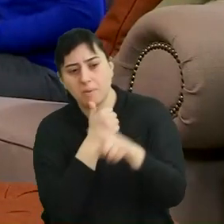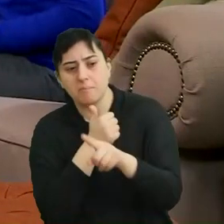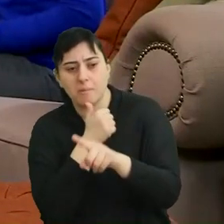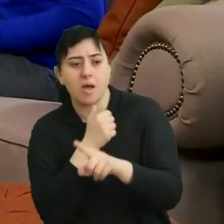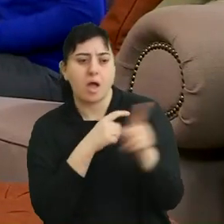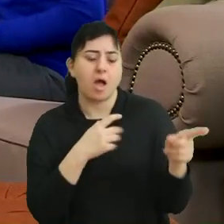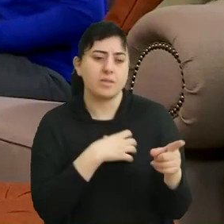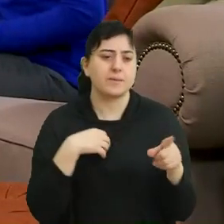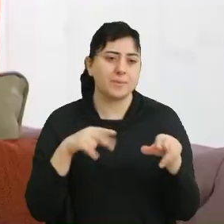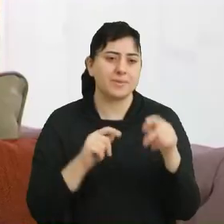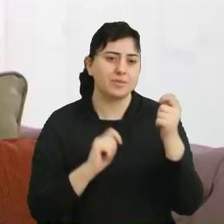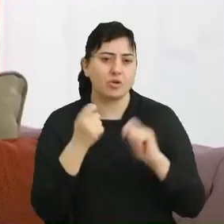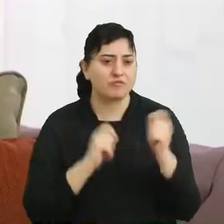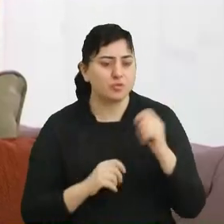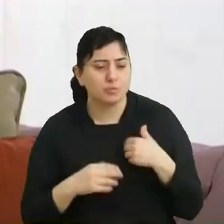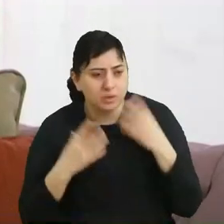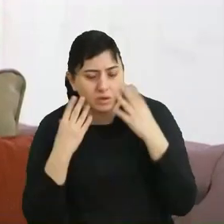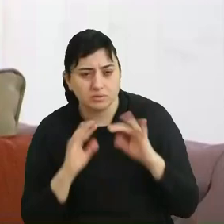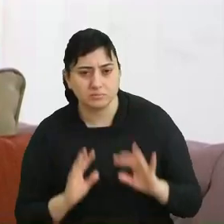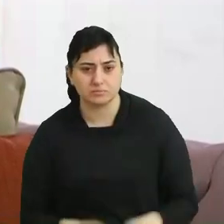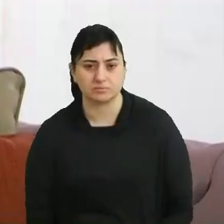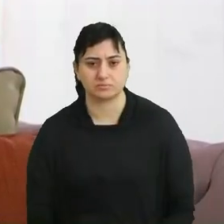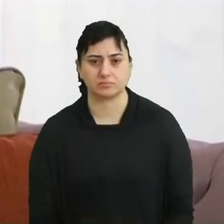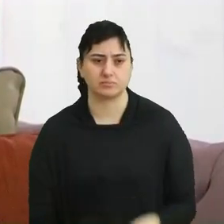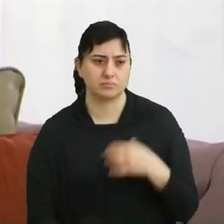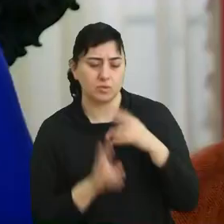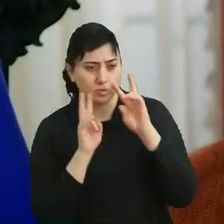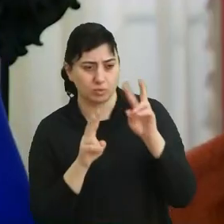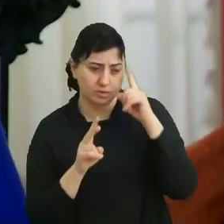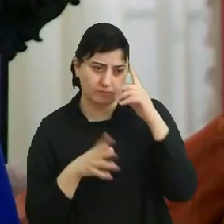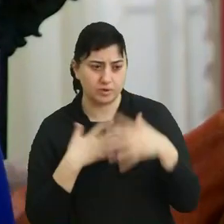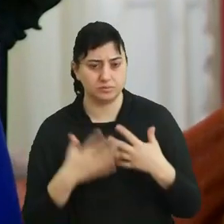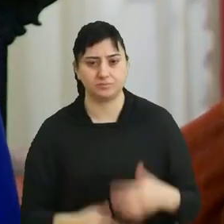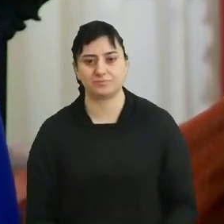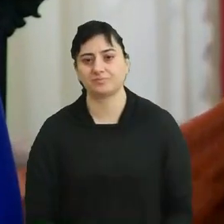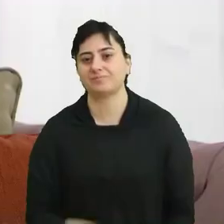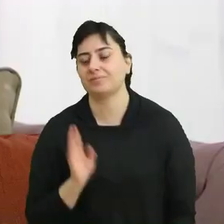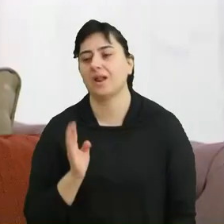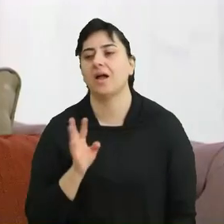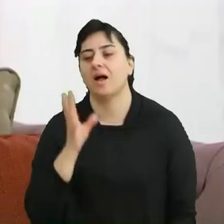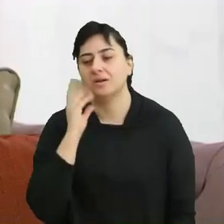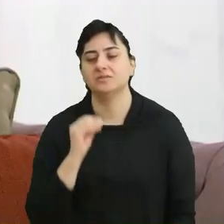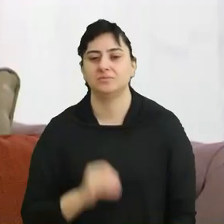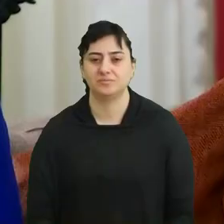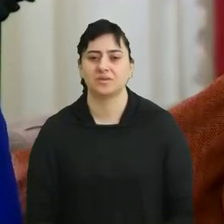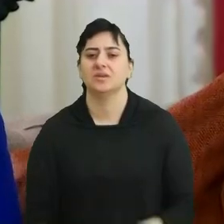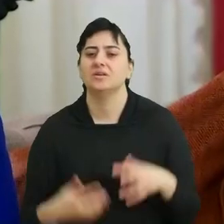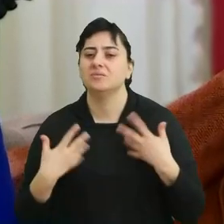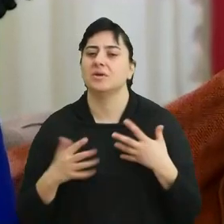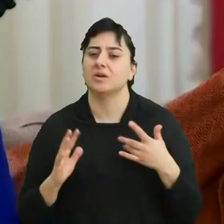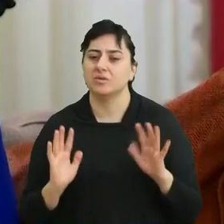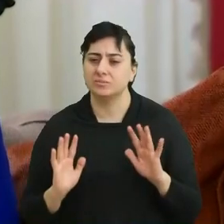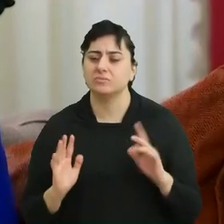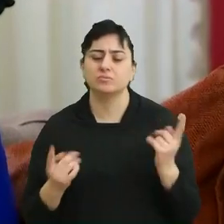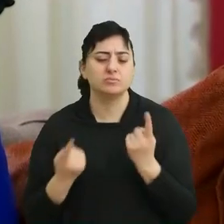Babişkom Anişkom gibi davranıyor. Ya da ben onları öyle görüyorum yani. Ha, şu mesele. Hayatım merak etme.